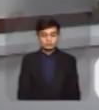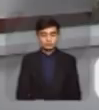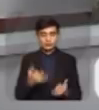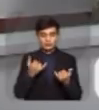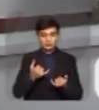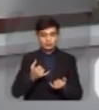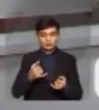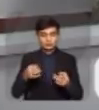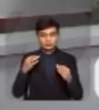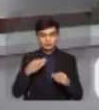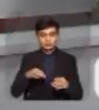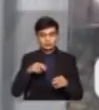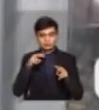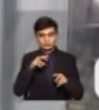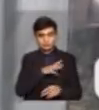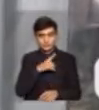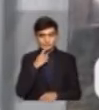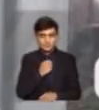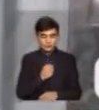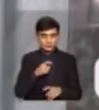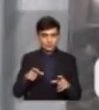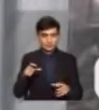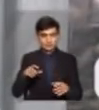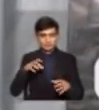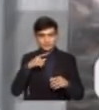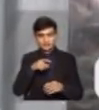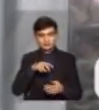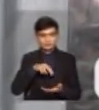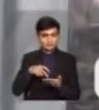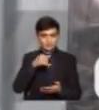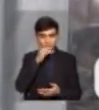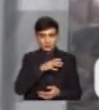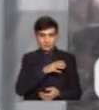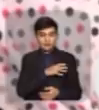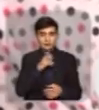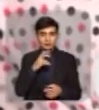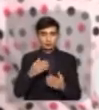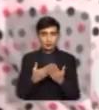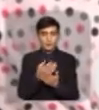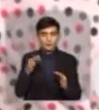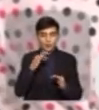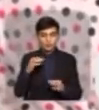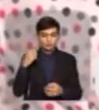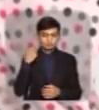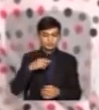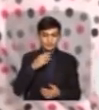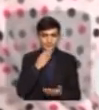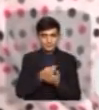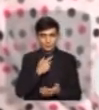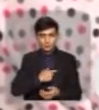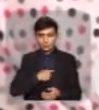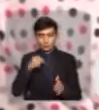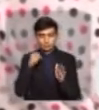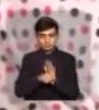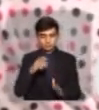Сегодня конвой был особо бдителен. Солдаты не дали Игентаю Сапыжанову даже двинуться. Опасались новых выходок, ведь подсудимый уже дважды пытался полоснуть себя